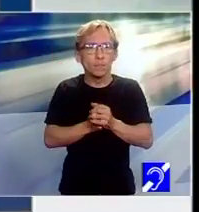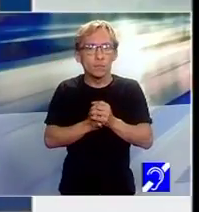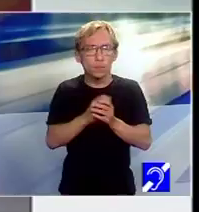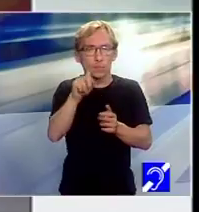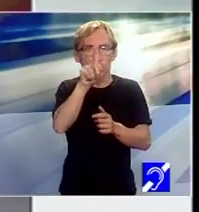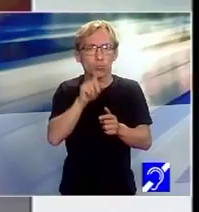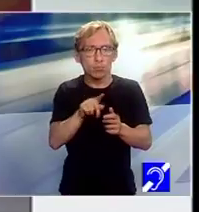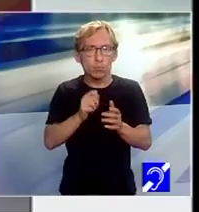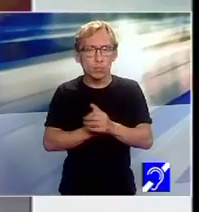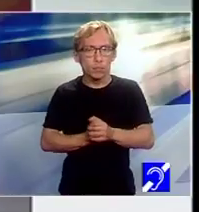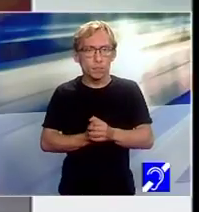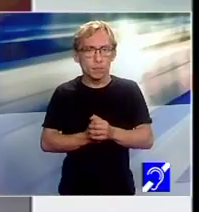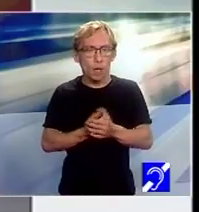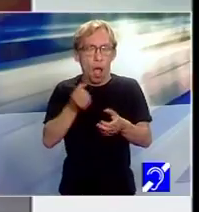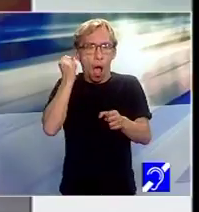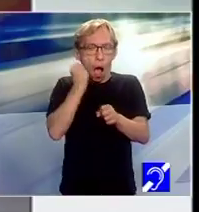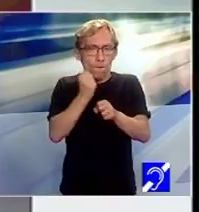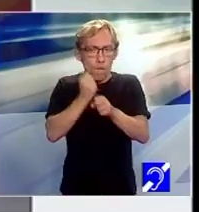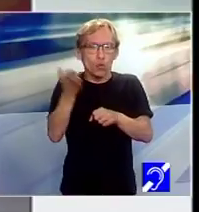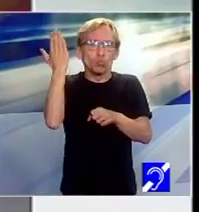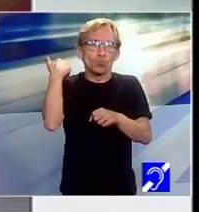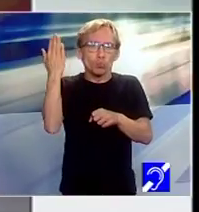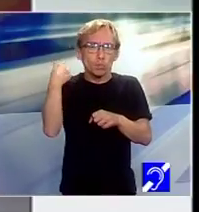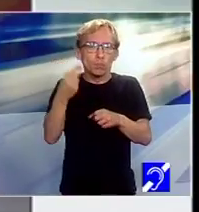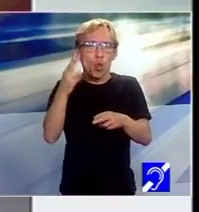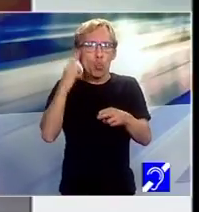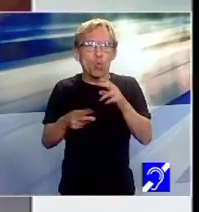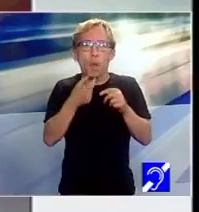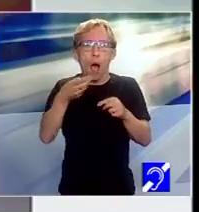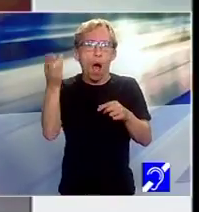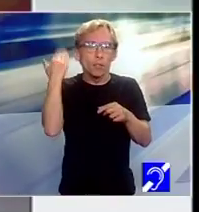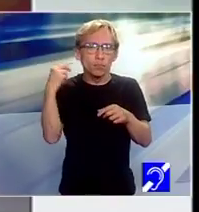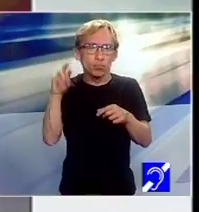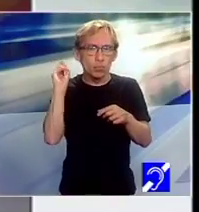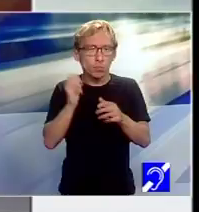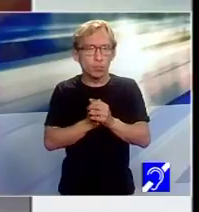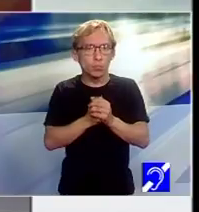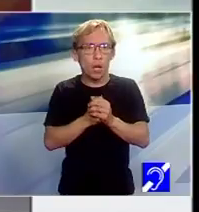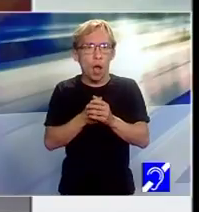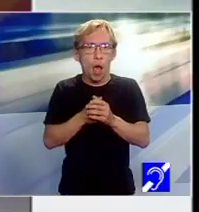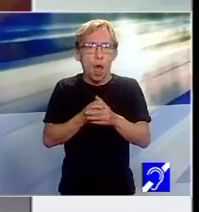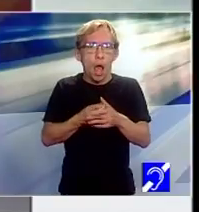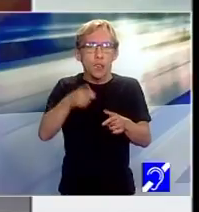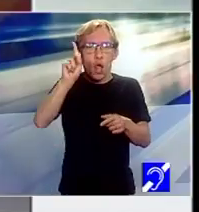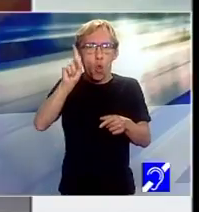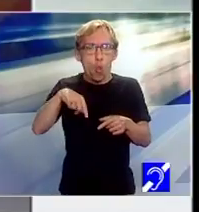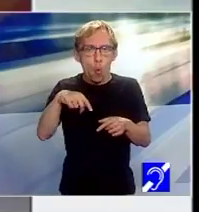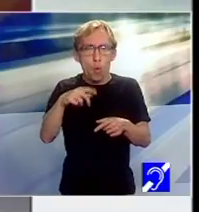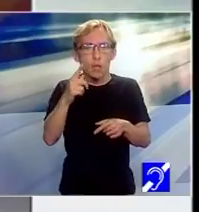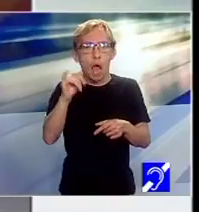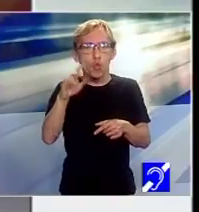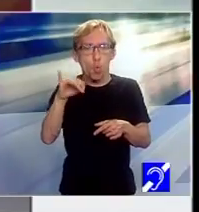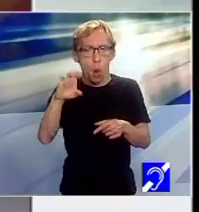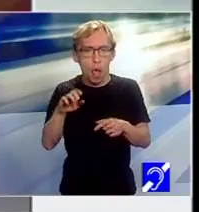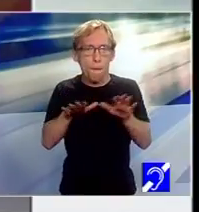ar veni. Am făcut în ultimii ani, eu din luna iulie sunt manager interimar